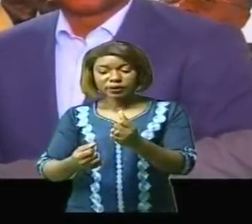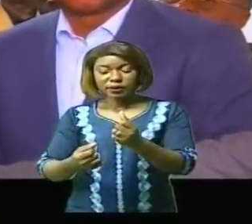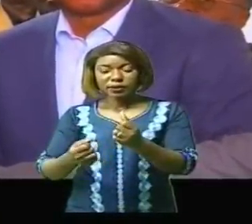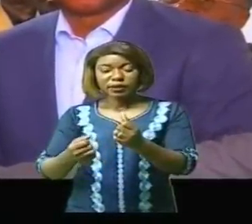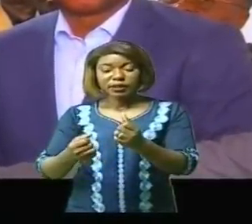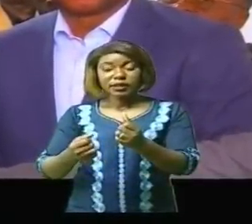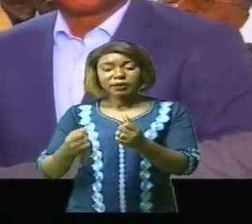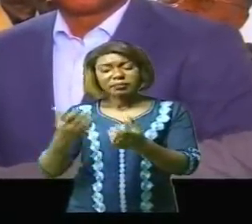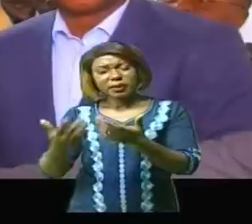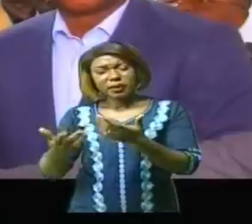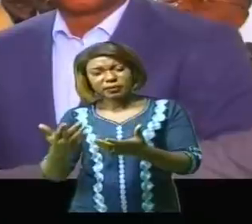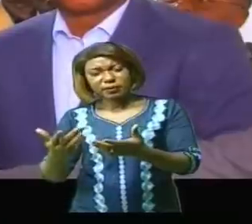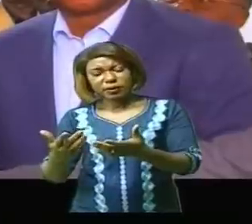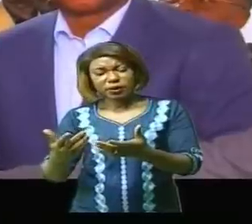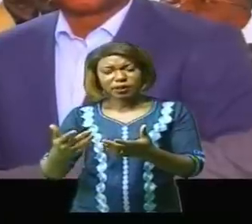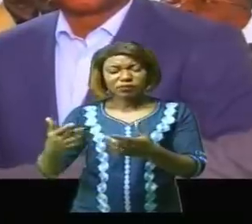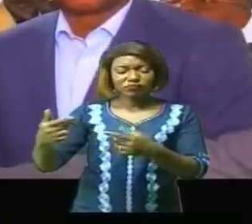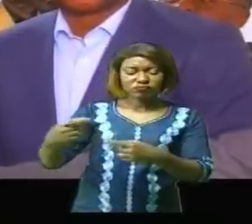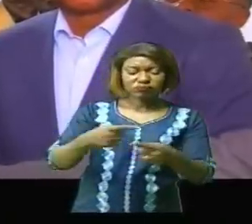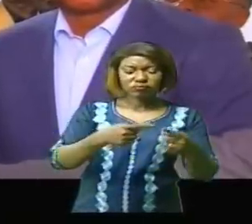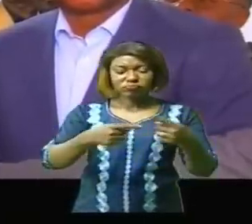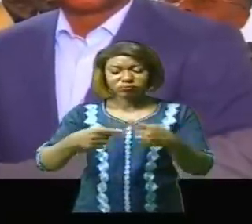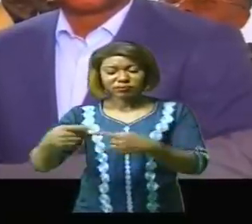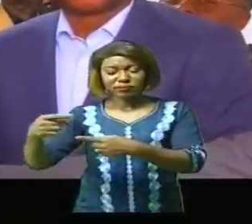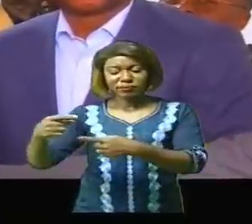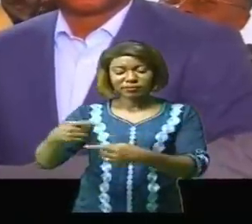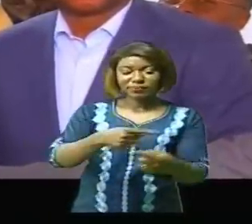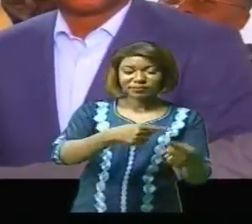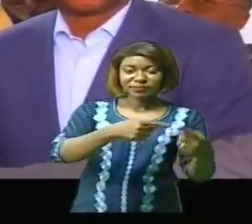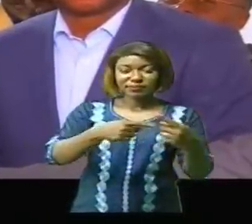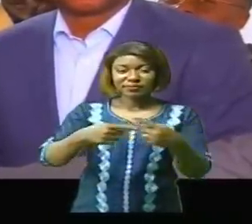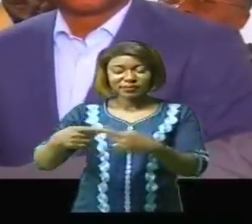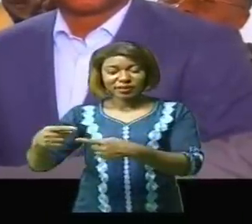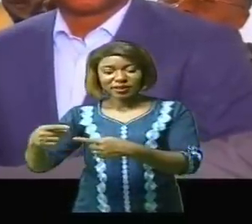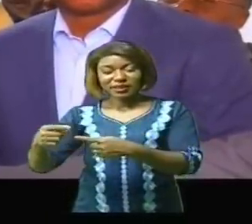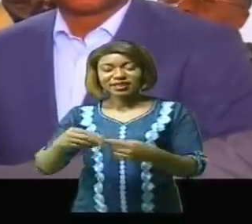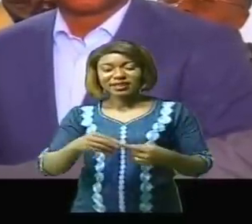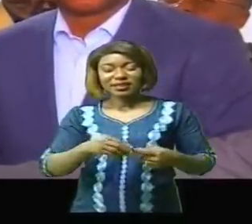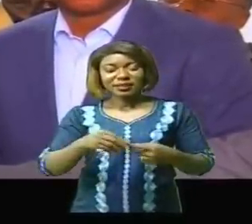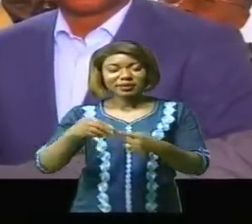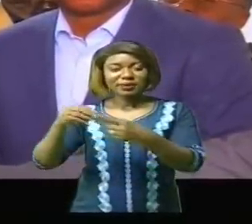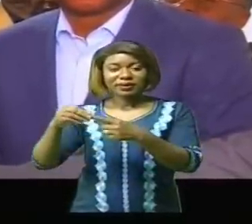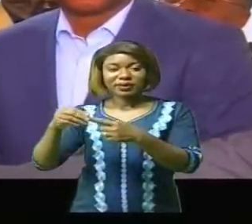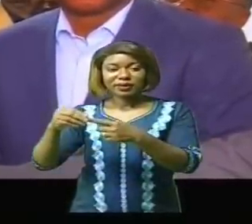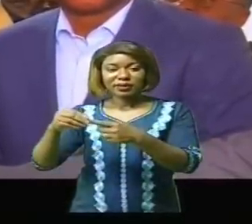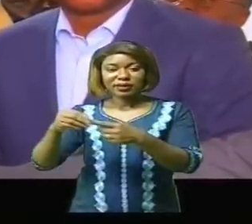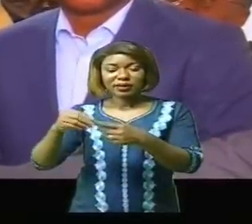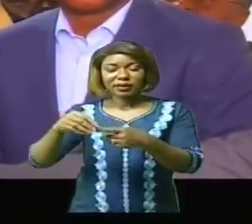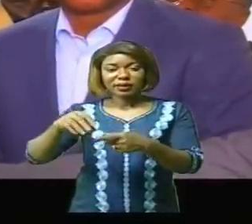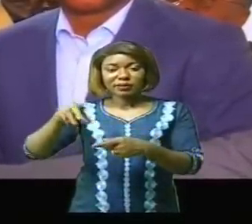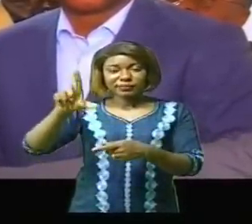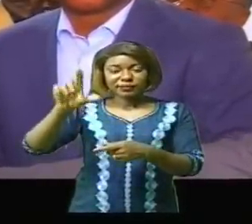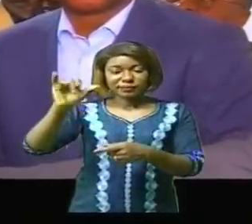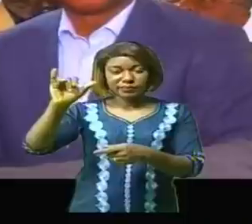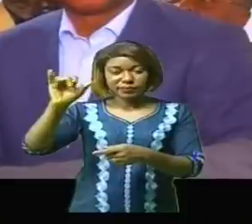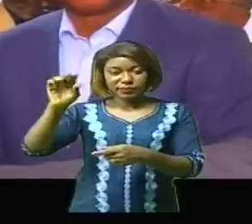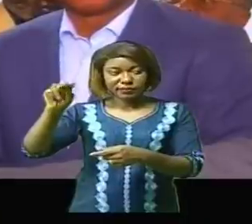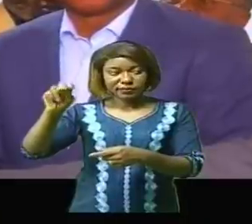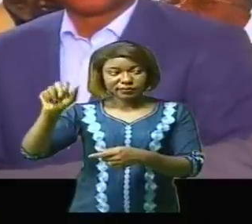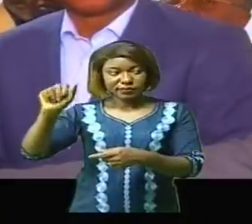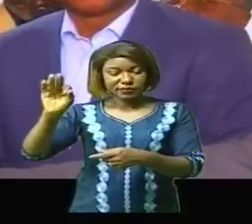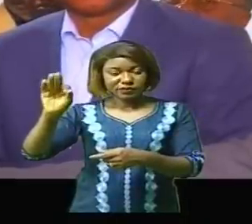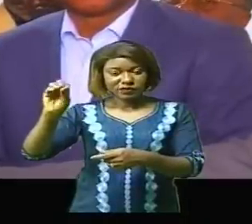rapport évidemment aux compétitions nationales, particulièrement à l'INAFOOT. Et c'est pas normal, dans cette ville, dans ces